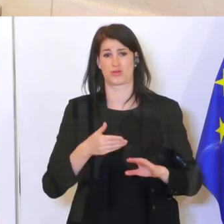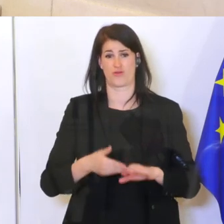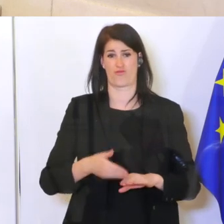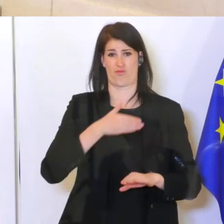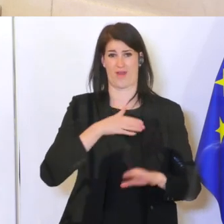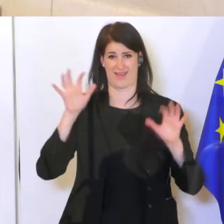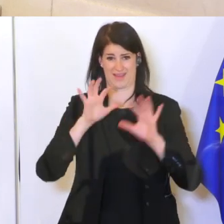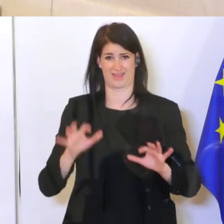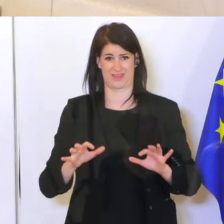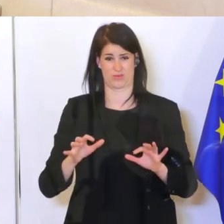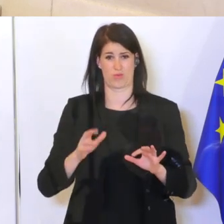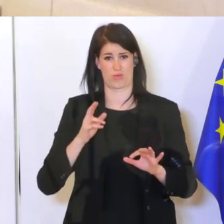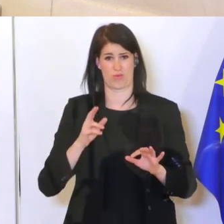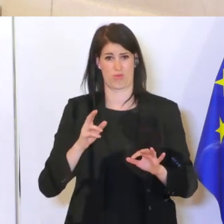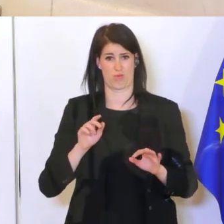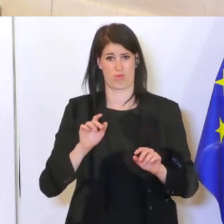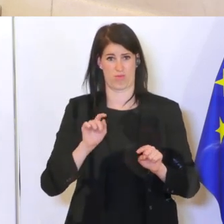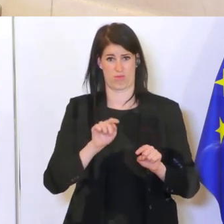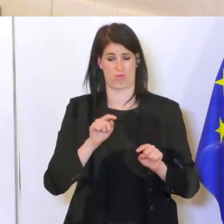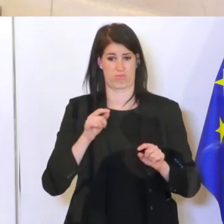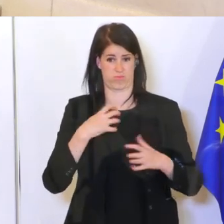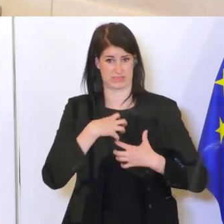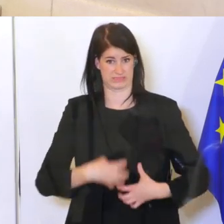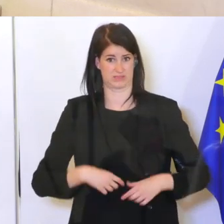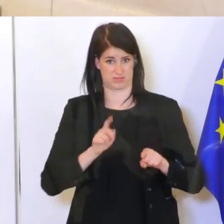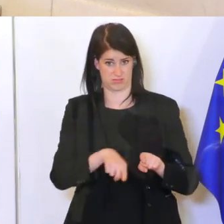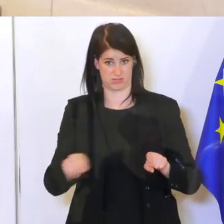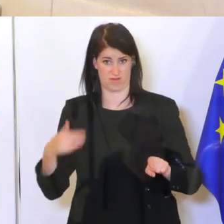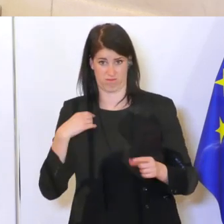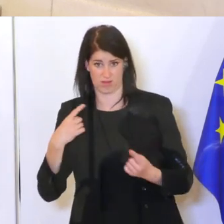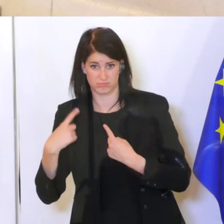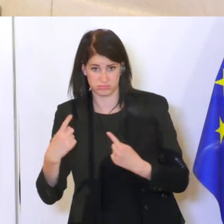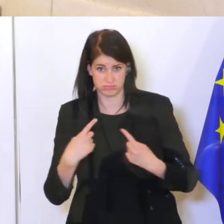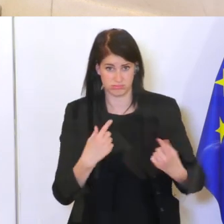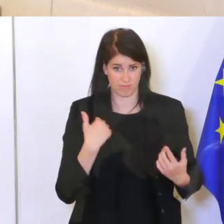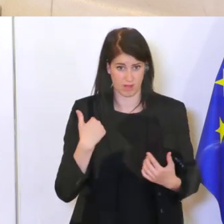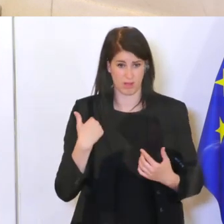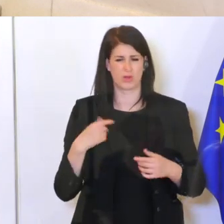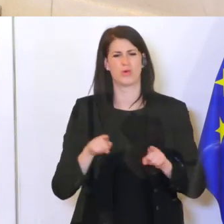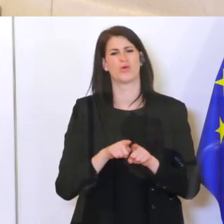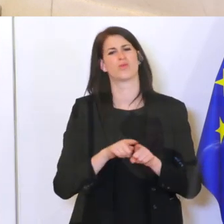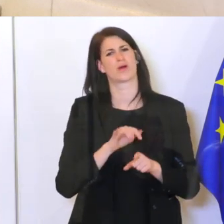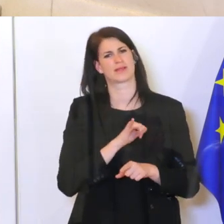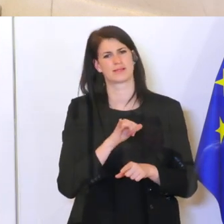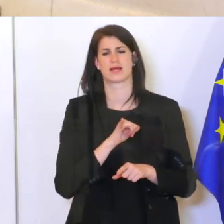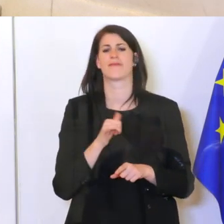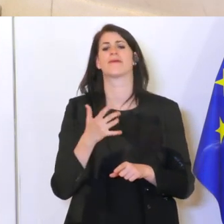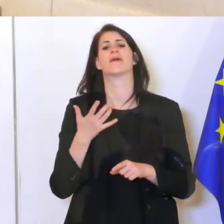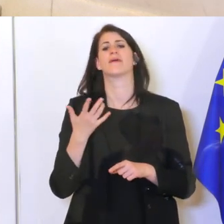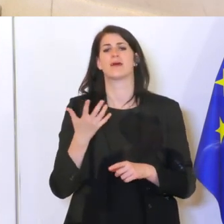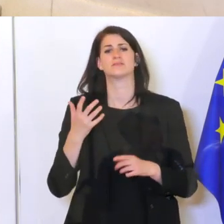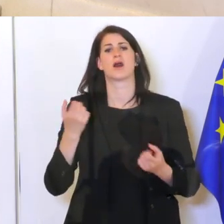Kinobetreibern gesprochen? Und eine zweite Frage ist, die oberösterreichischen Nachrichten schreiben heute, dass in Autokinos nur 100 Autos sein